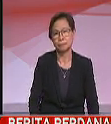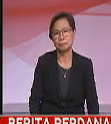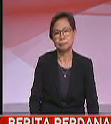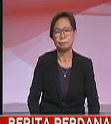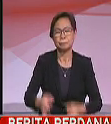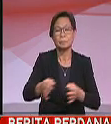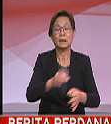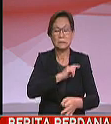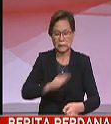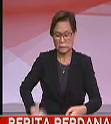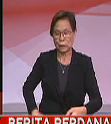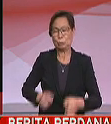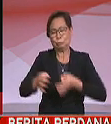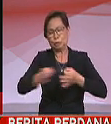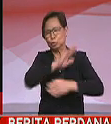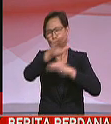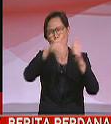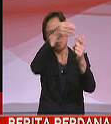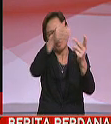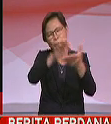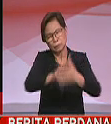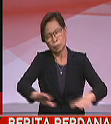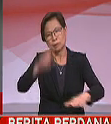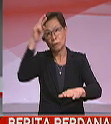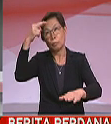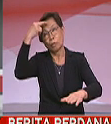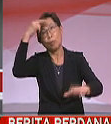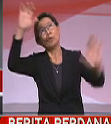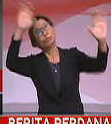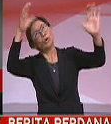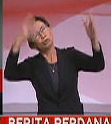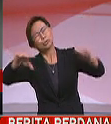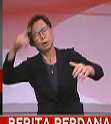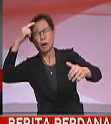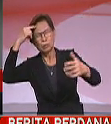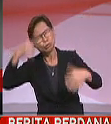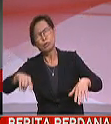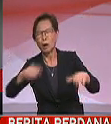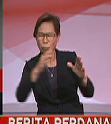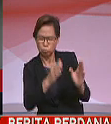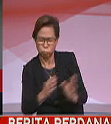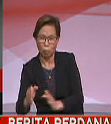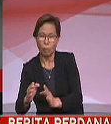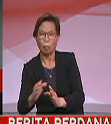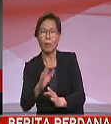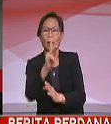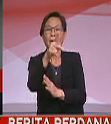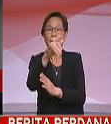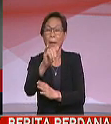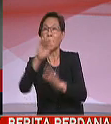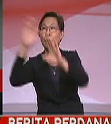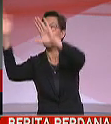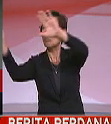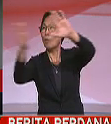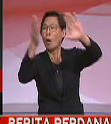Jelas Tengku Aina, semua aspek keselamatan termasuk faktor cuaca telah diambil kira. Malah penanda arah angin telah diletakkan